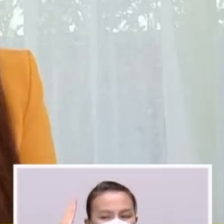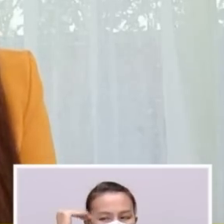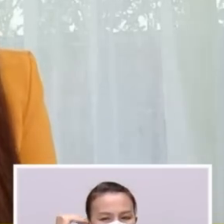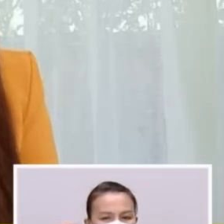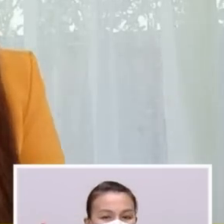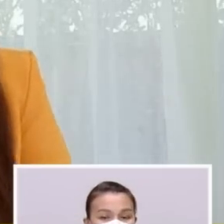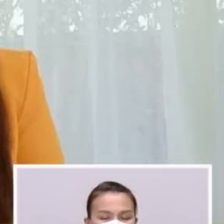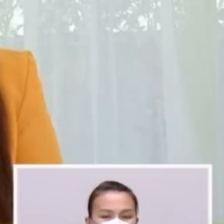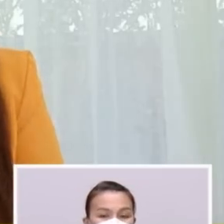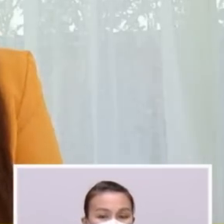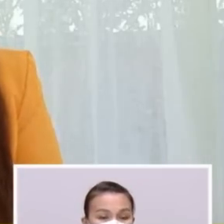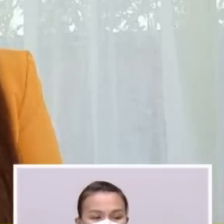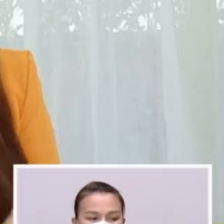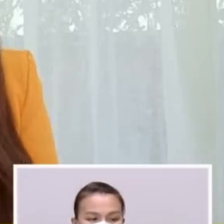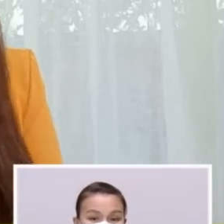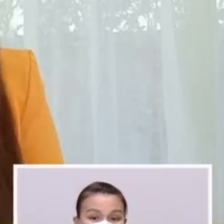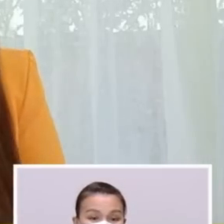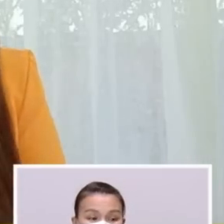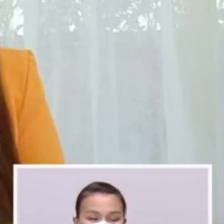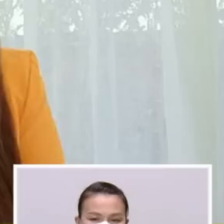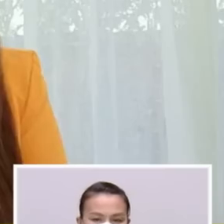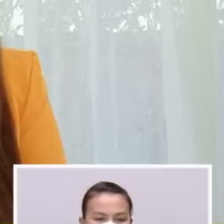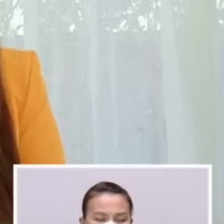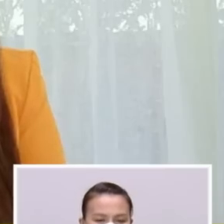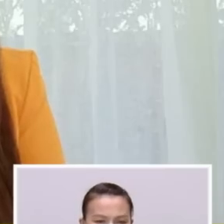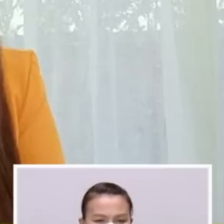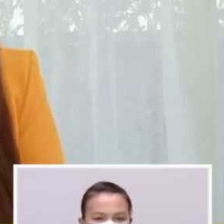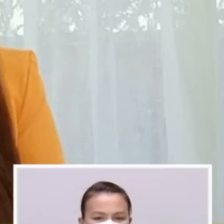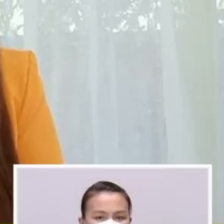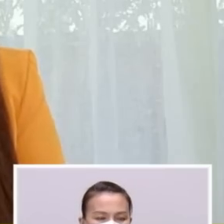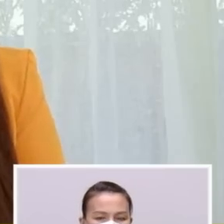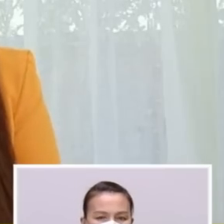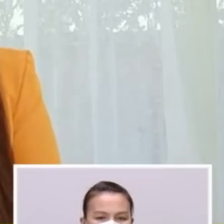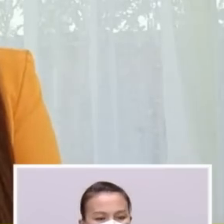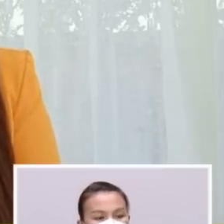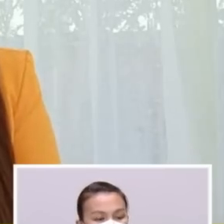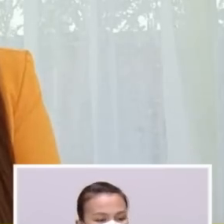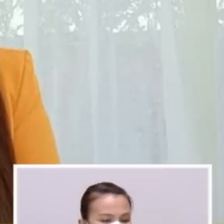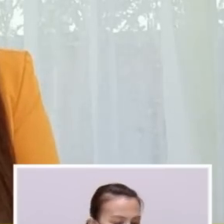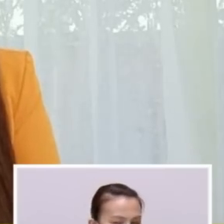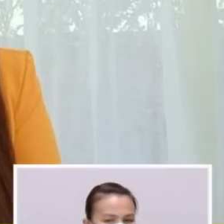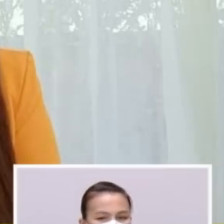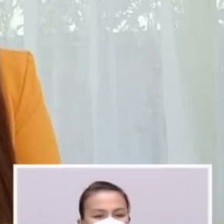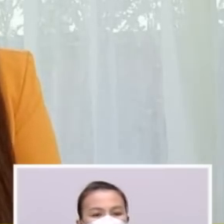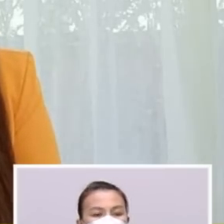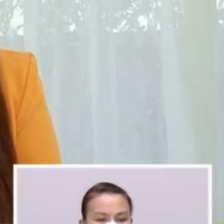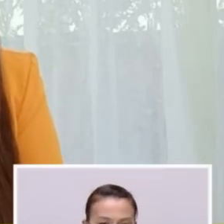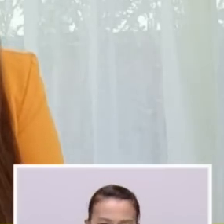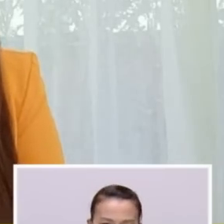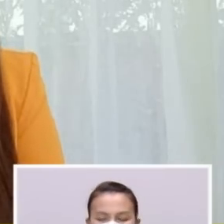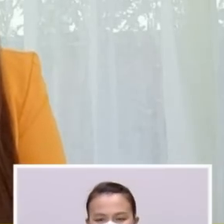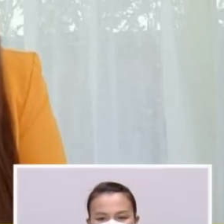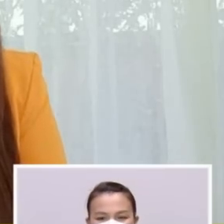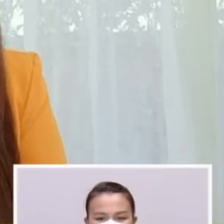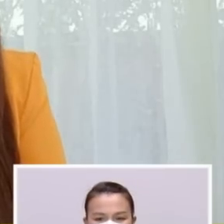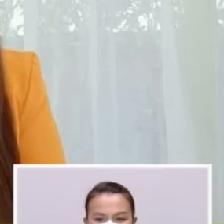ขณะที่สหรัฐก็ออกมาเตือนรัสเซียค่ะว่ามีทางเลือก2ทางก็คือจะเจรจาหรือว่าจะเผชิญหน้านะคะติดตามรายละเอียดพร้อมๆกันเลยค่ะ เ